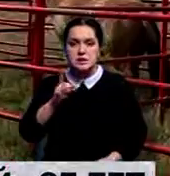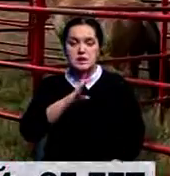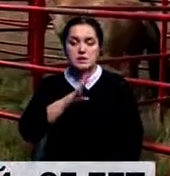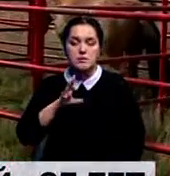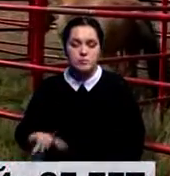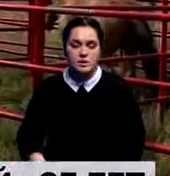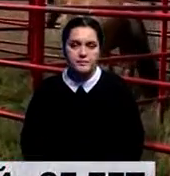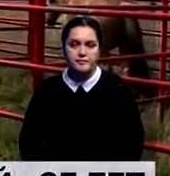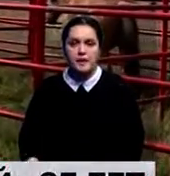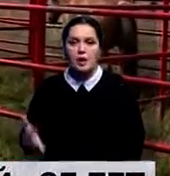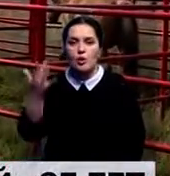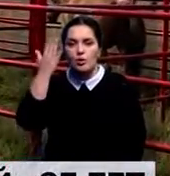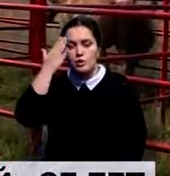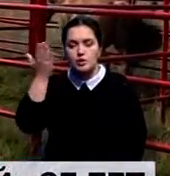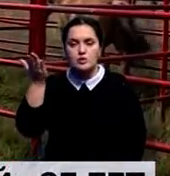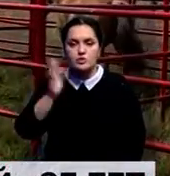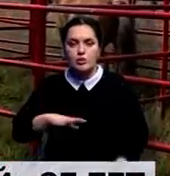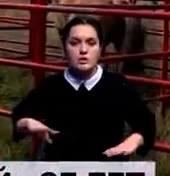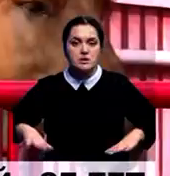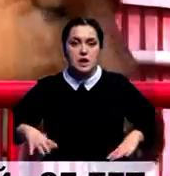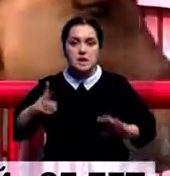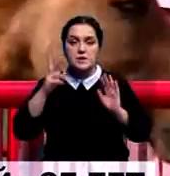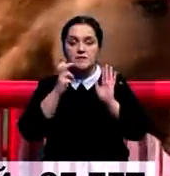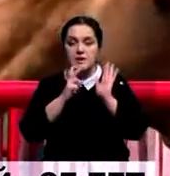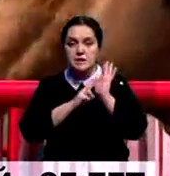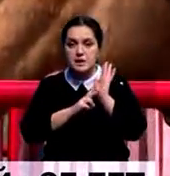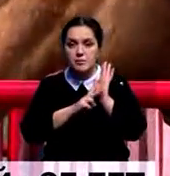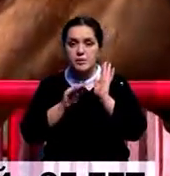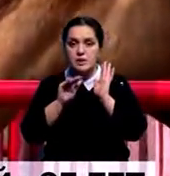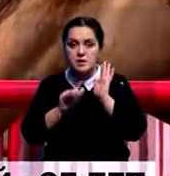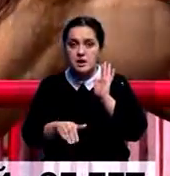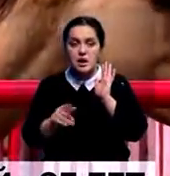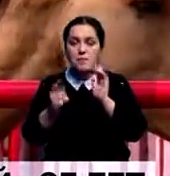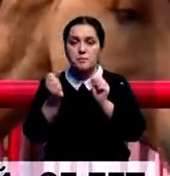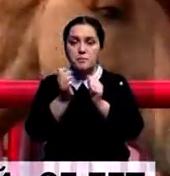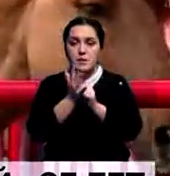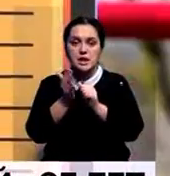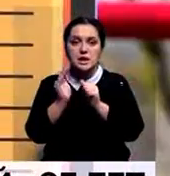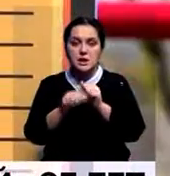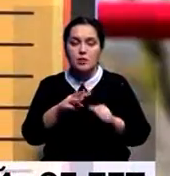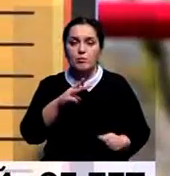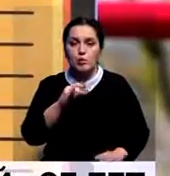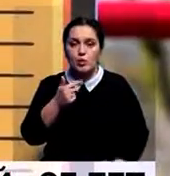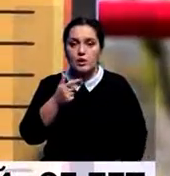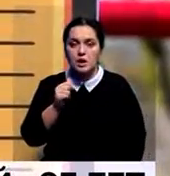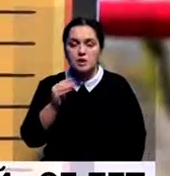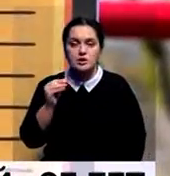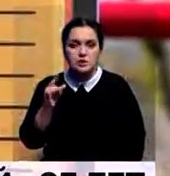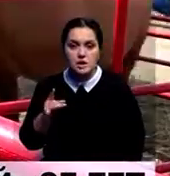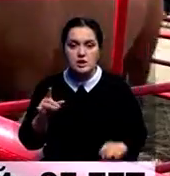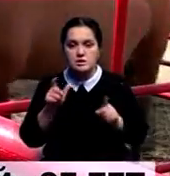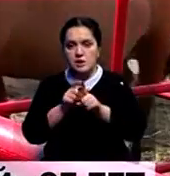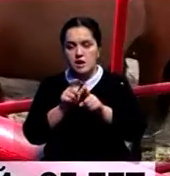было. Поголовье лошадей в Актюбинской области составляет 270 тысяч. Из них примерно 15 тысяч мугалжарской породы. По